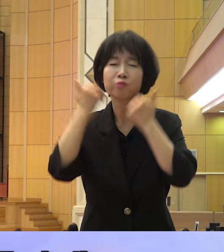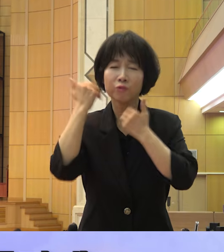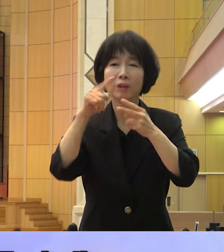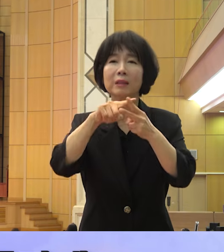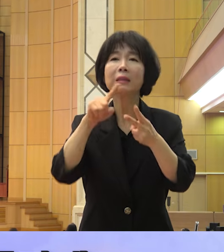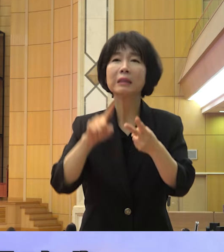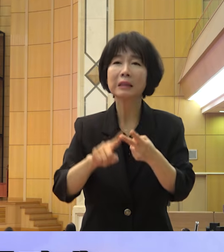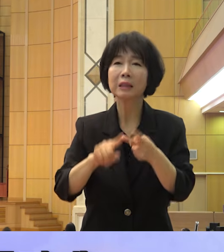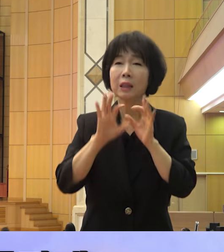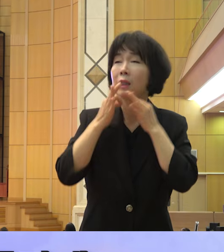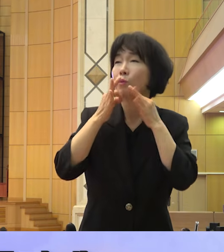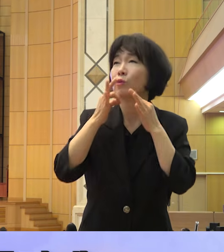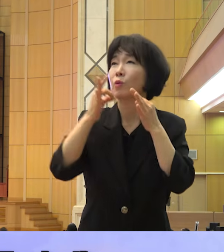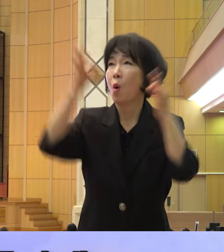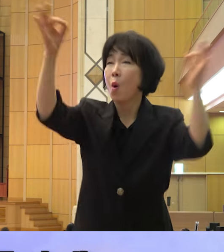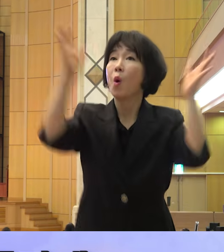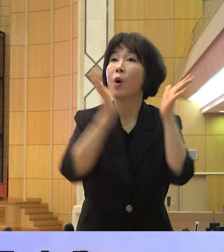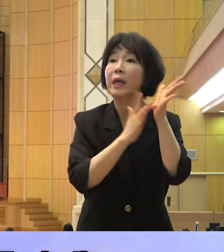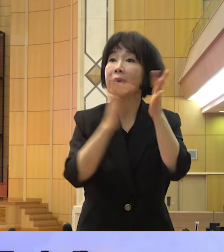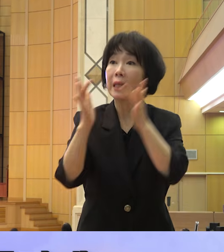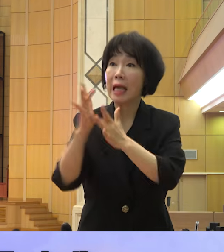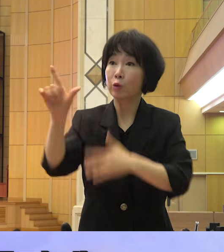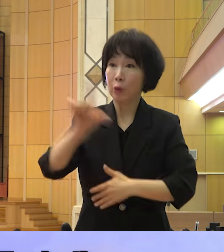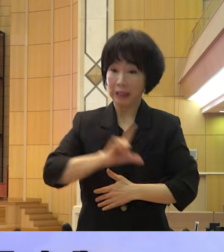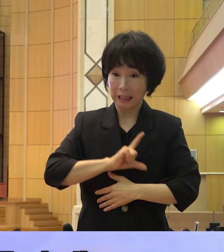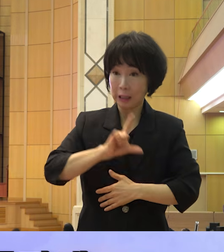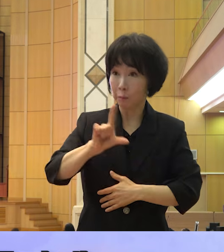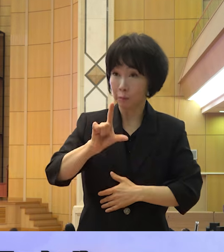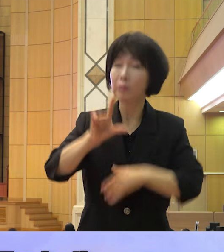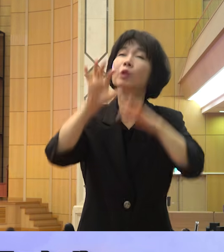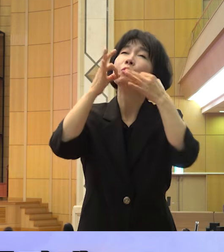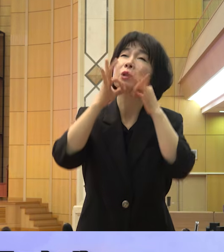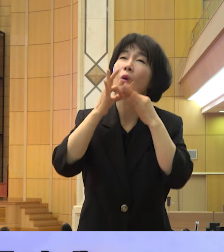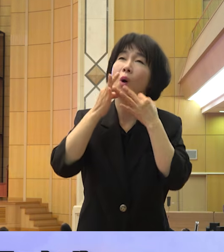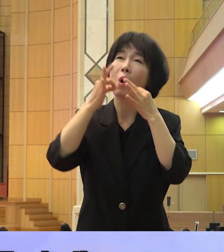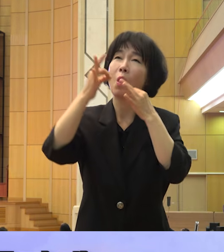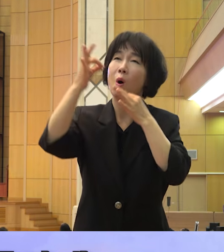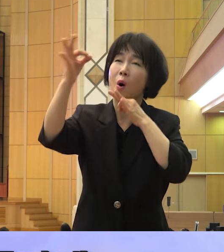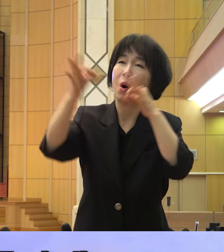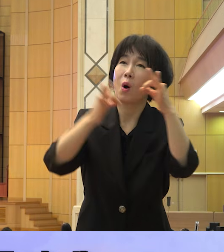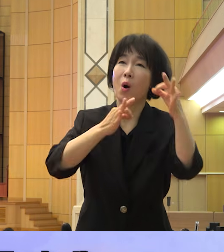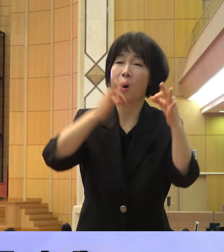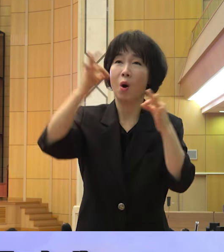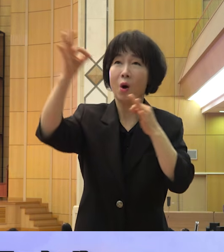누구든지 부르시오. 예수 이름 부르시오.